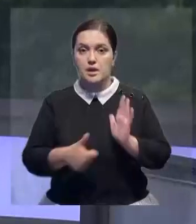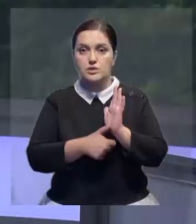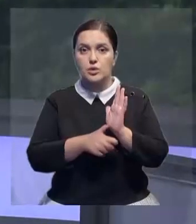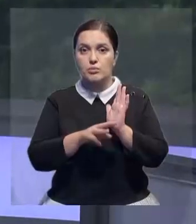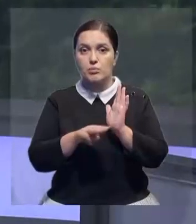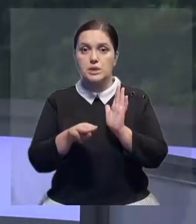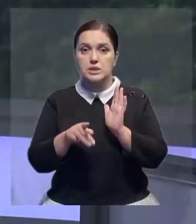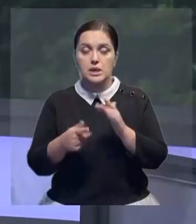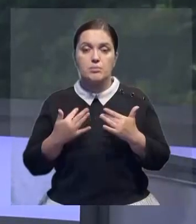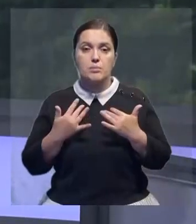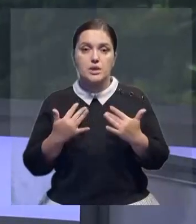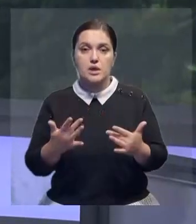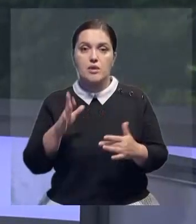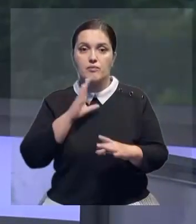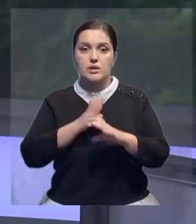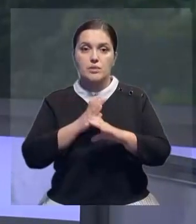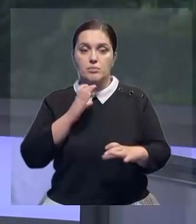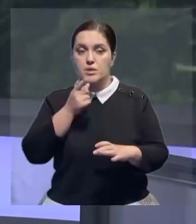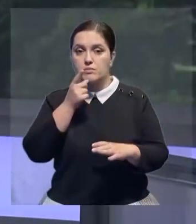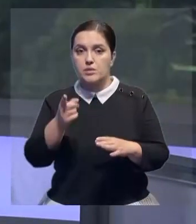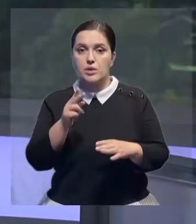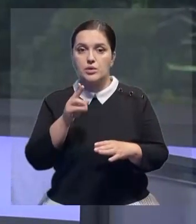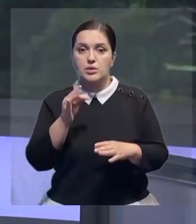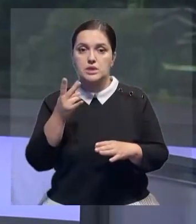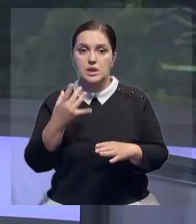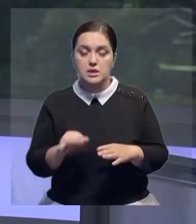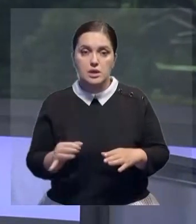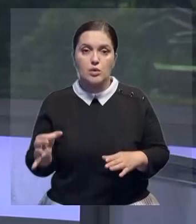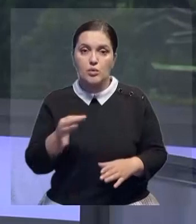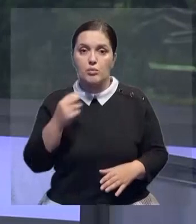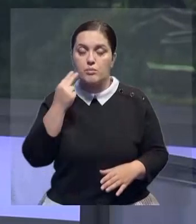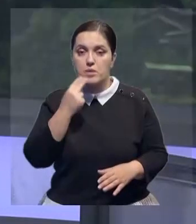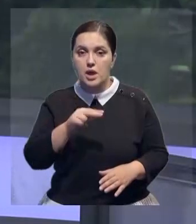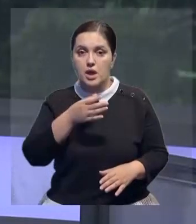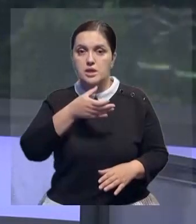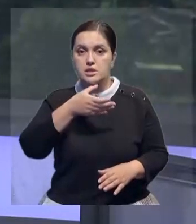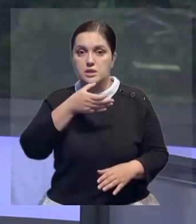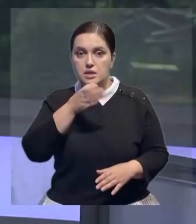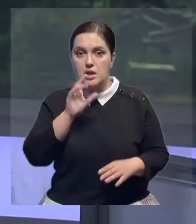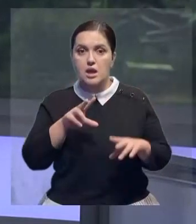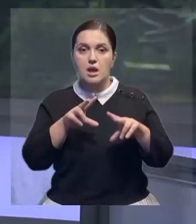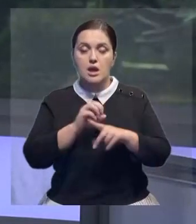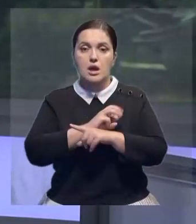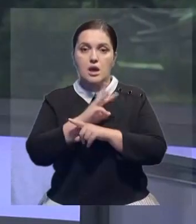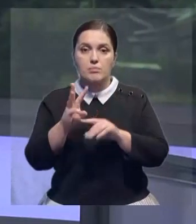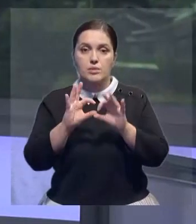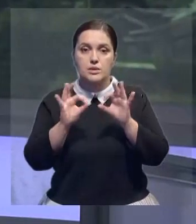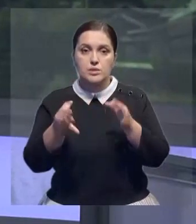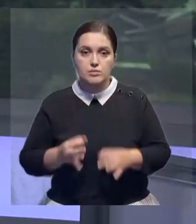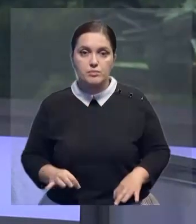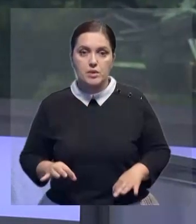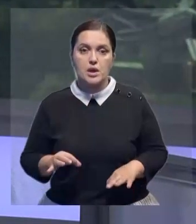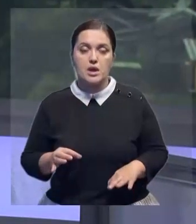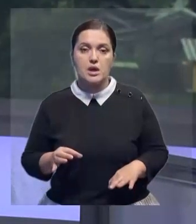600 миллионов тенге потребуется для проведения водопровода в одной из отдаленных сел Костанайской области. Качественную питьевую воду сельчанам